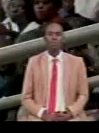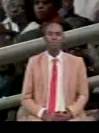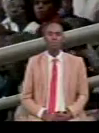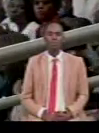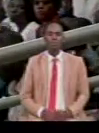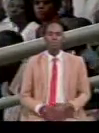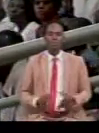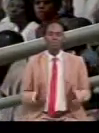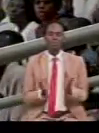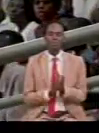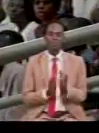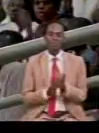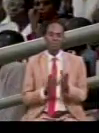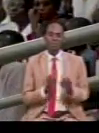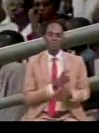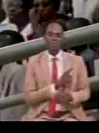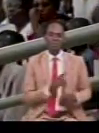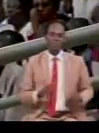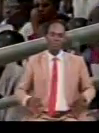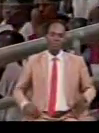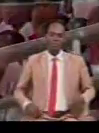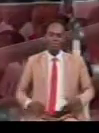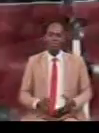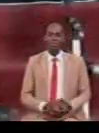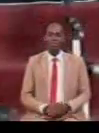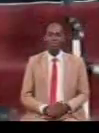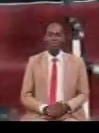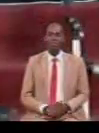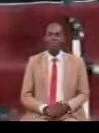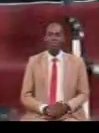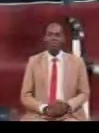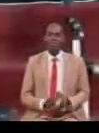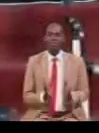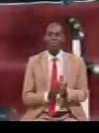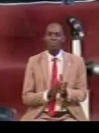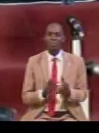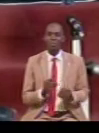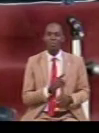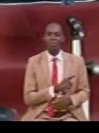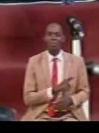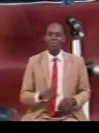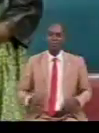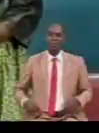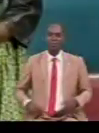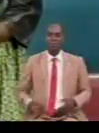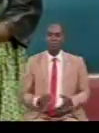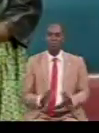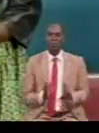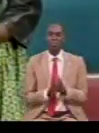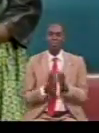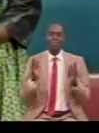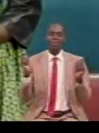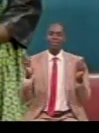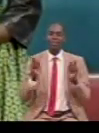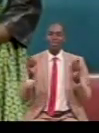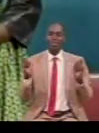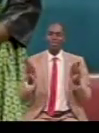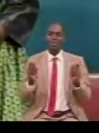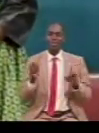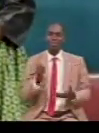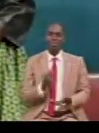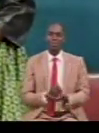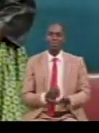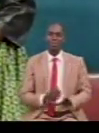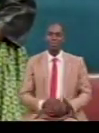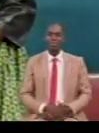Bless Lord. Hallelujah. Bless and Lord. Hallelujah. Hallelujah.